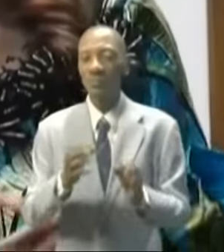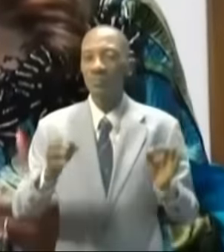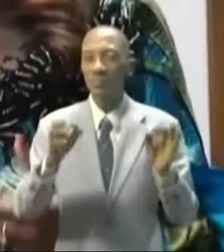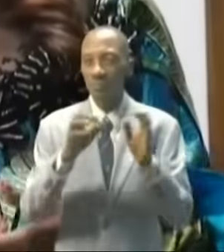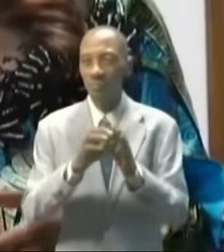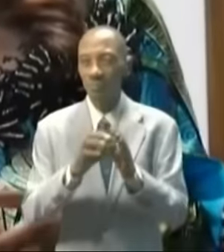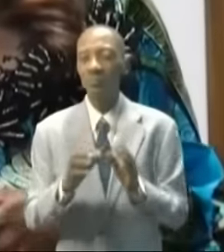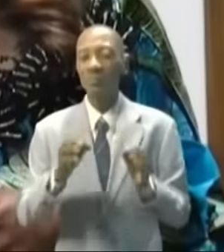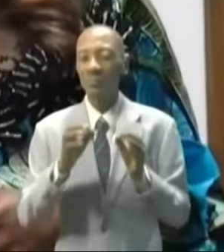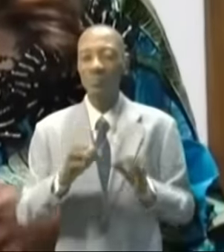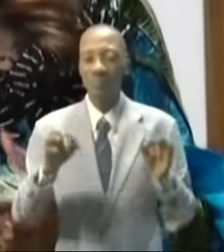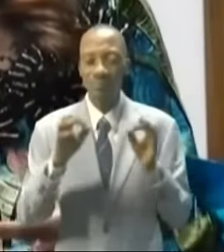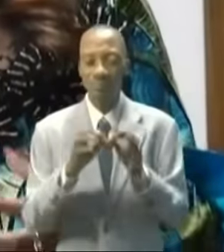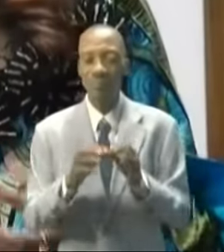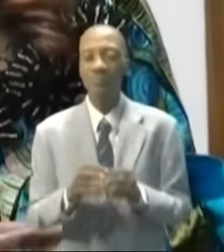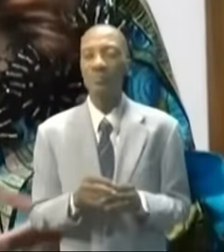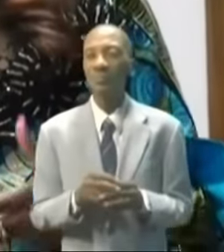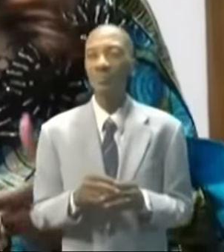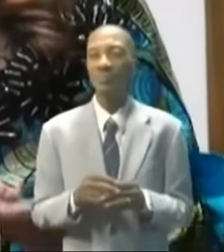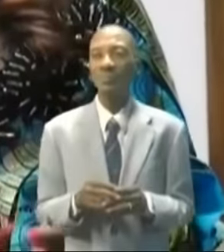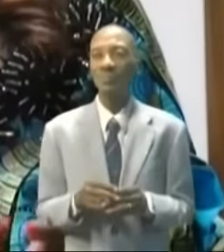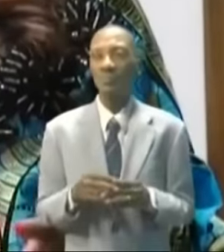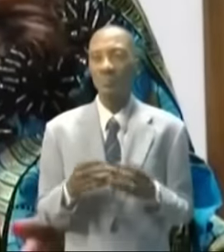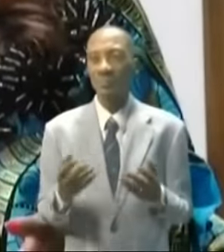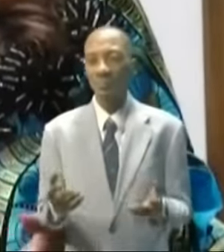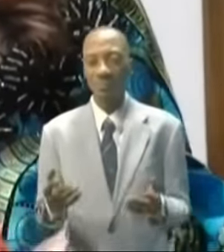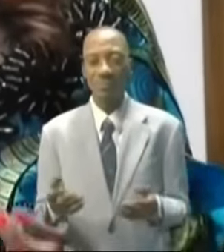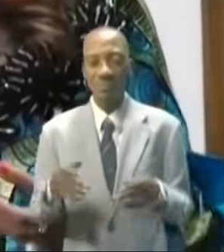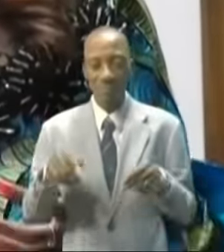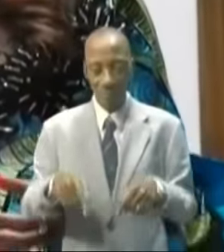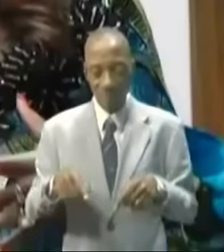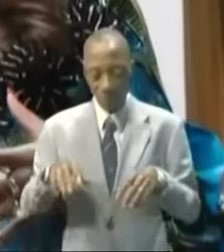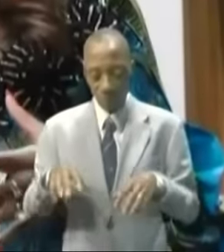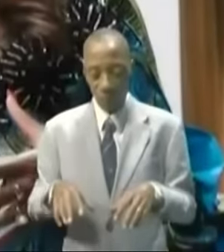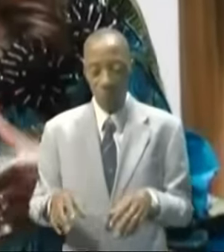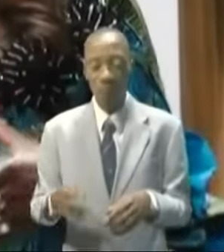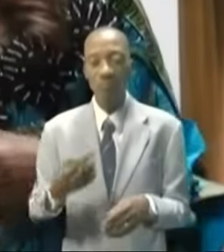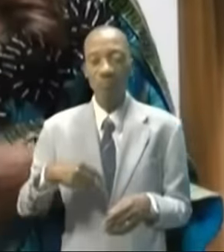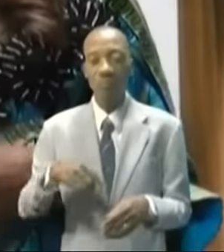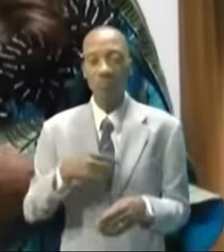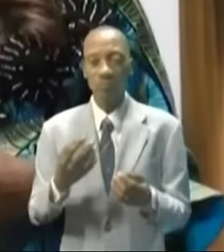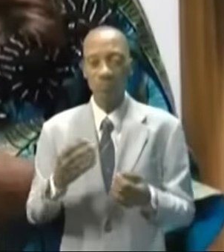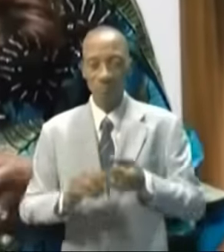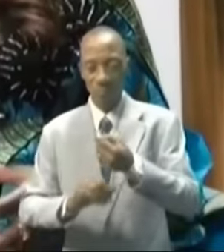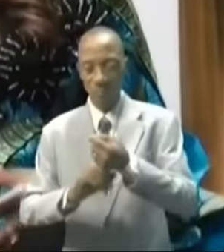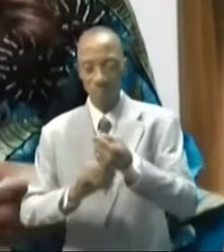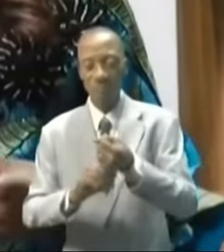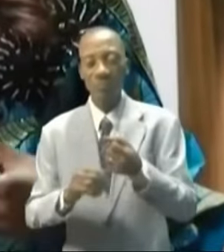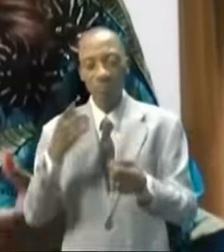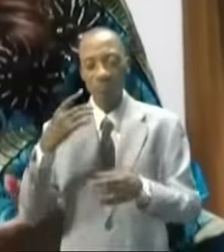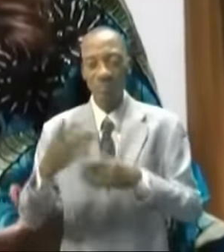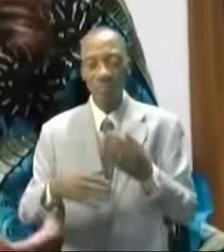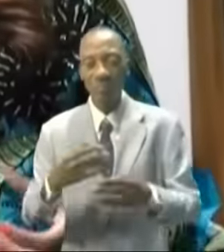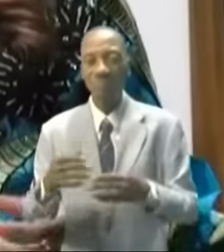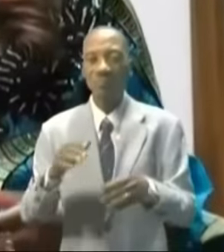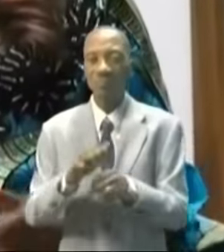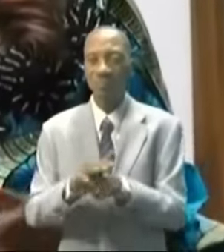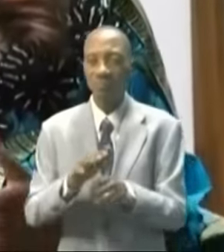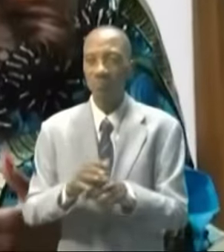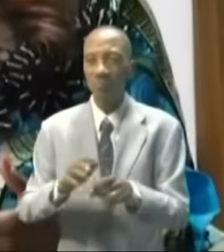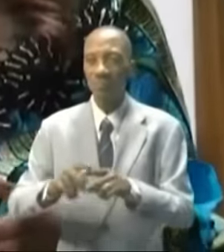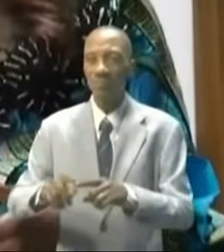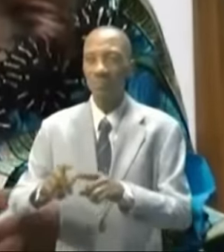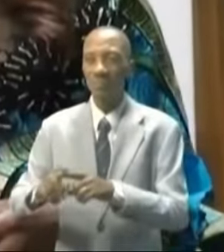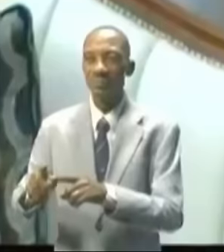plutôt développer une économie climatique dont nous avons les ressources naturelles. Nous avons ce qu'on appelle les ressources que nous pouvons vendre et nous pouvons